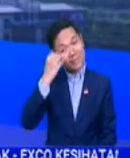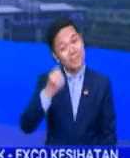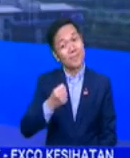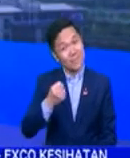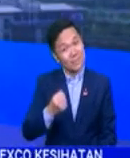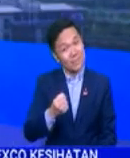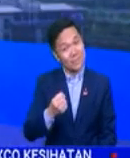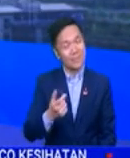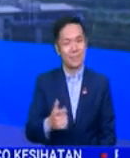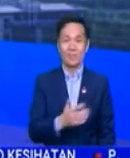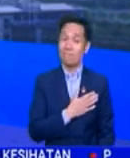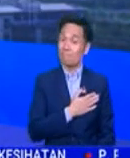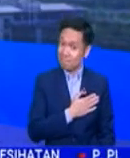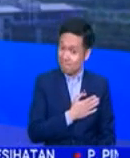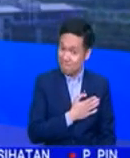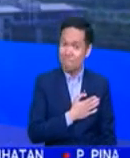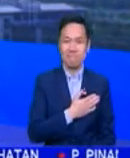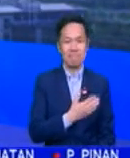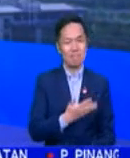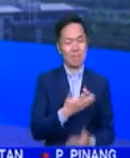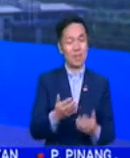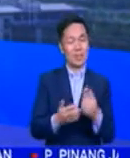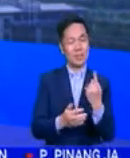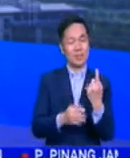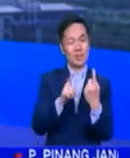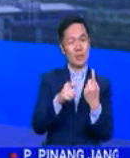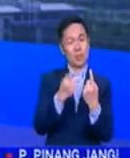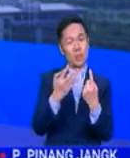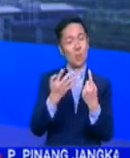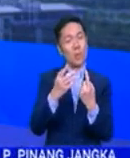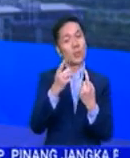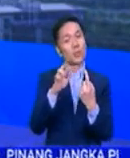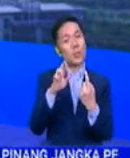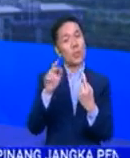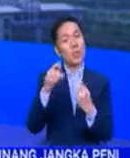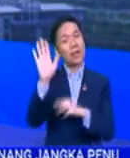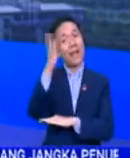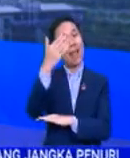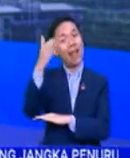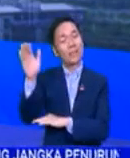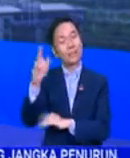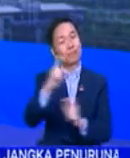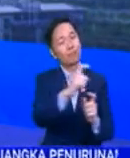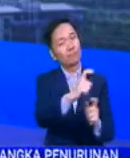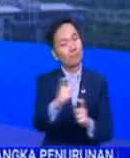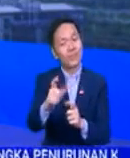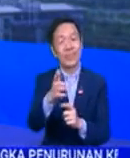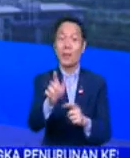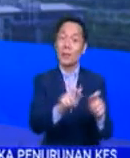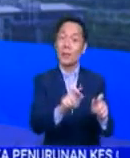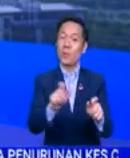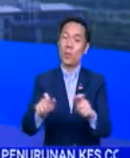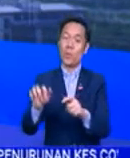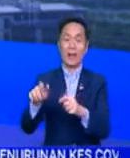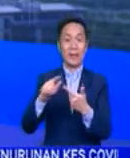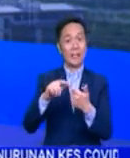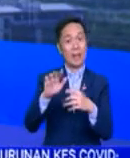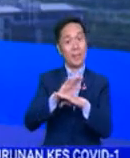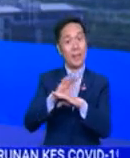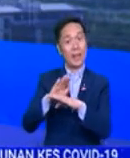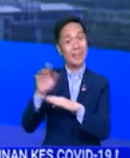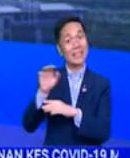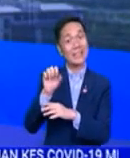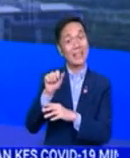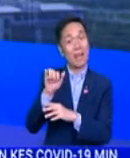Assalamualaikum dan salam sejahtera. Sebanyak 1,500 helai jalur gemilang diedarkan kepada penduduk dan perimis daerah